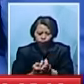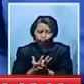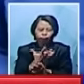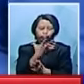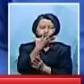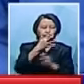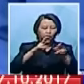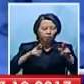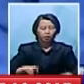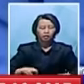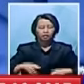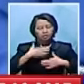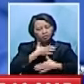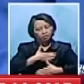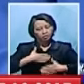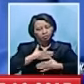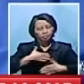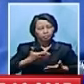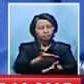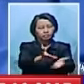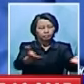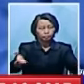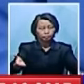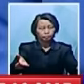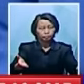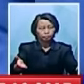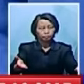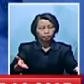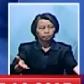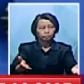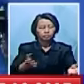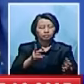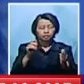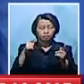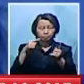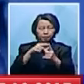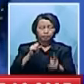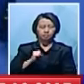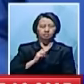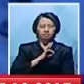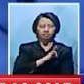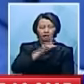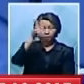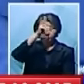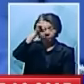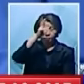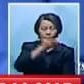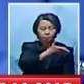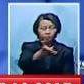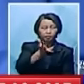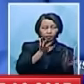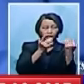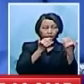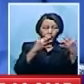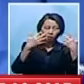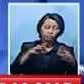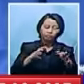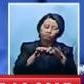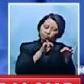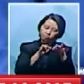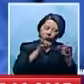dinikmati oleh rakyat Malaysia sekalian. Kepada penjawat awam yang dinanti-nanti telah pun